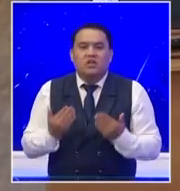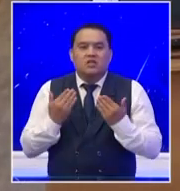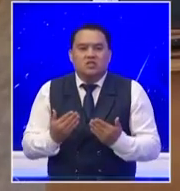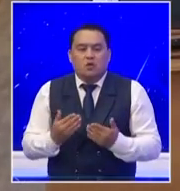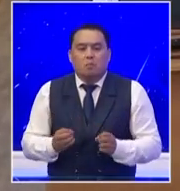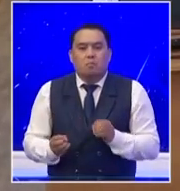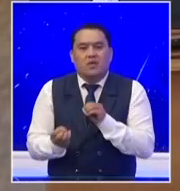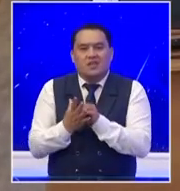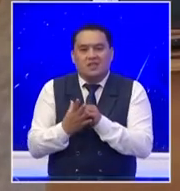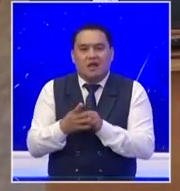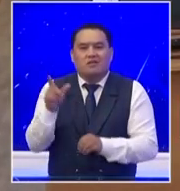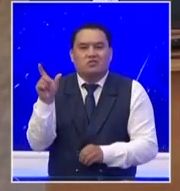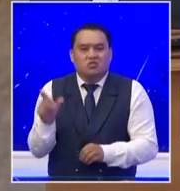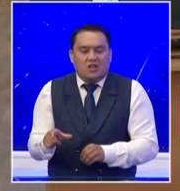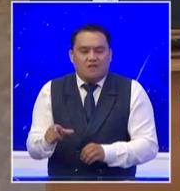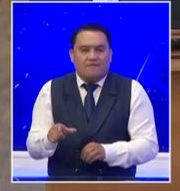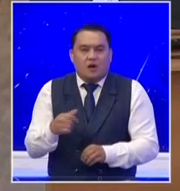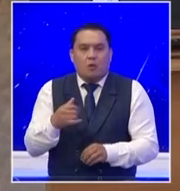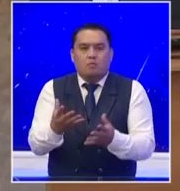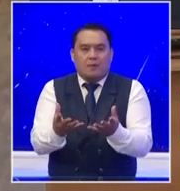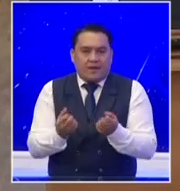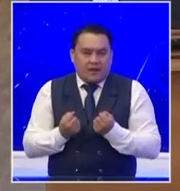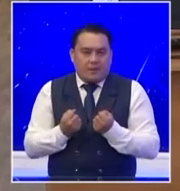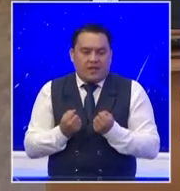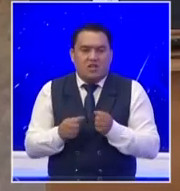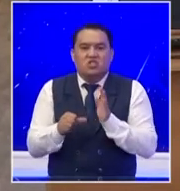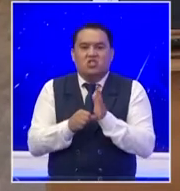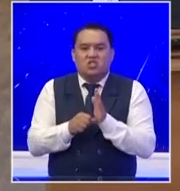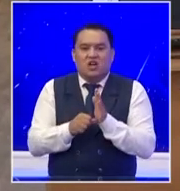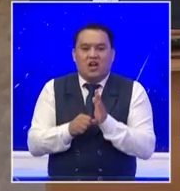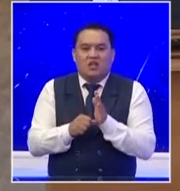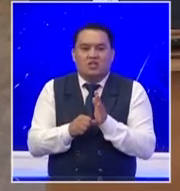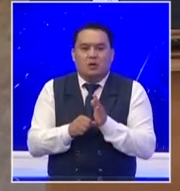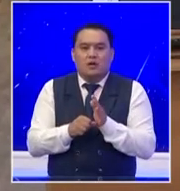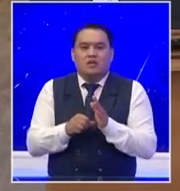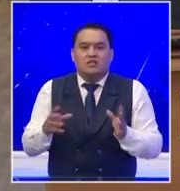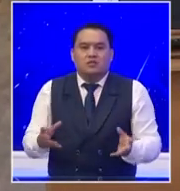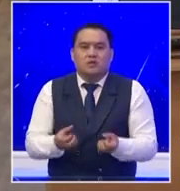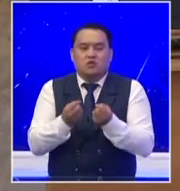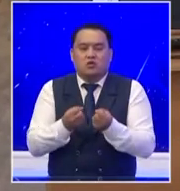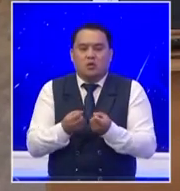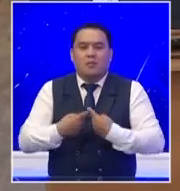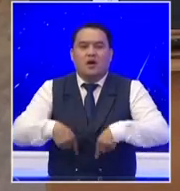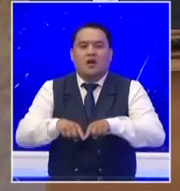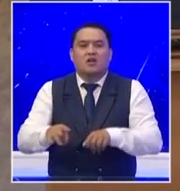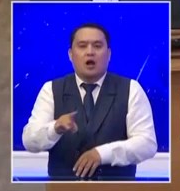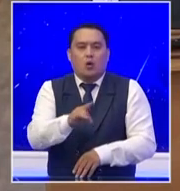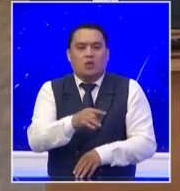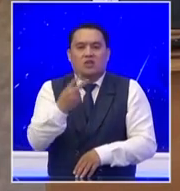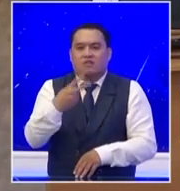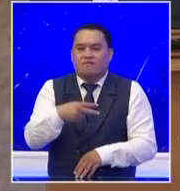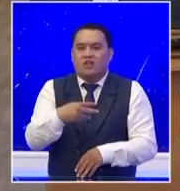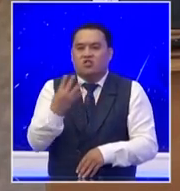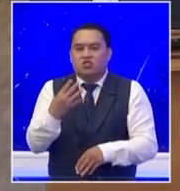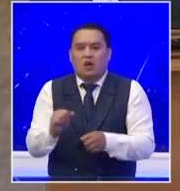заступает 15 диспетчеров по приему и 6 диспетчеров, которые эвакуируют по районам. 24